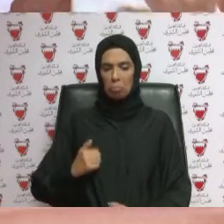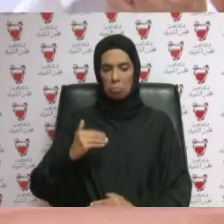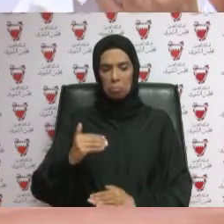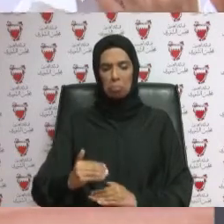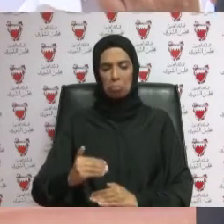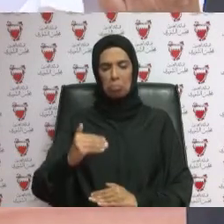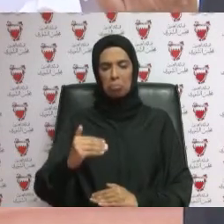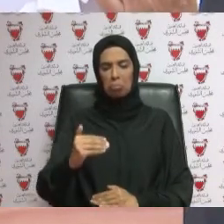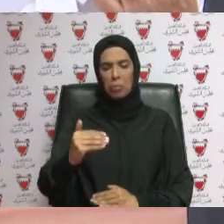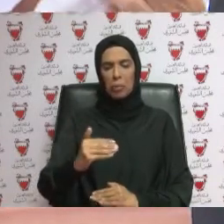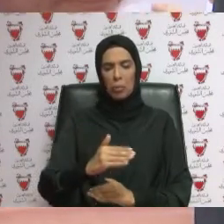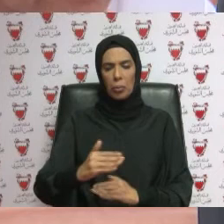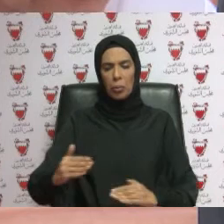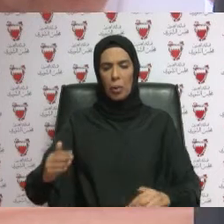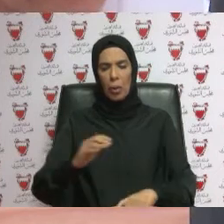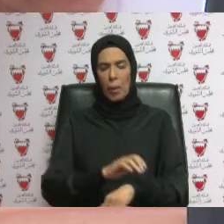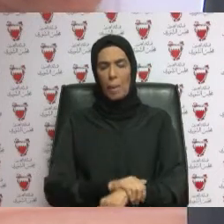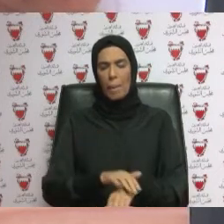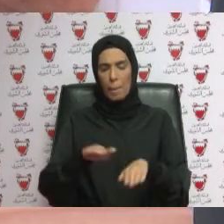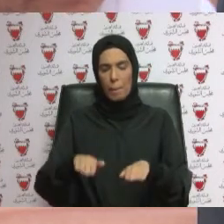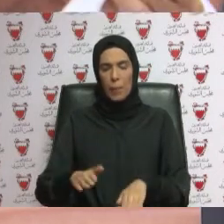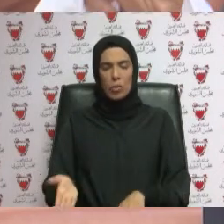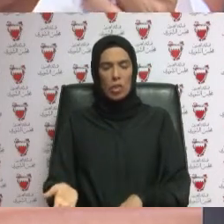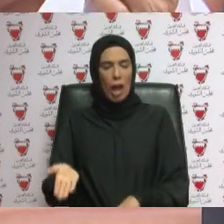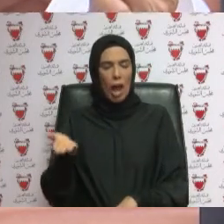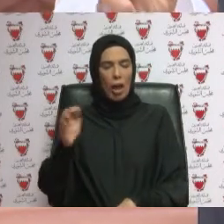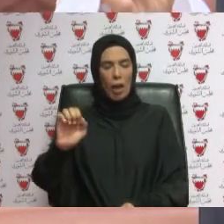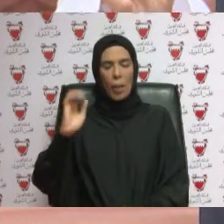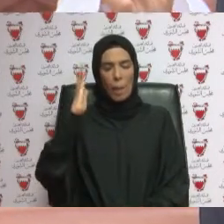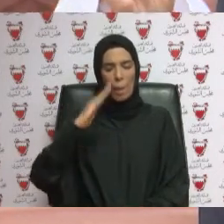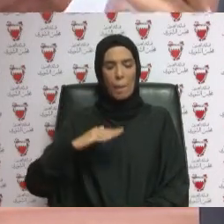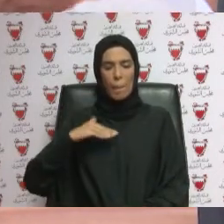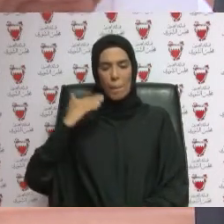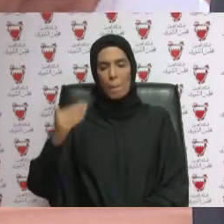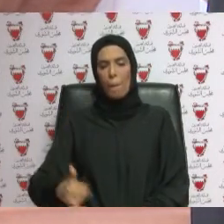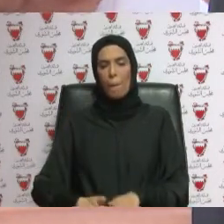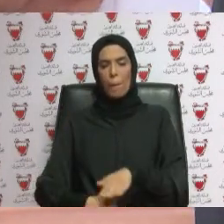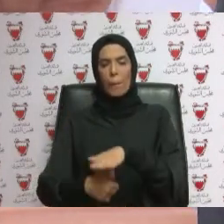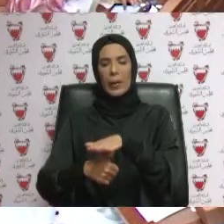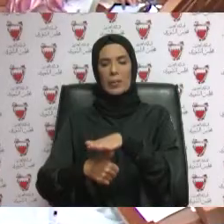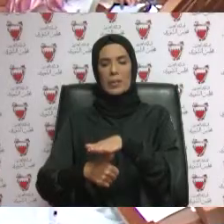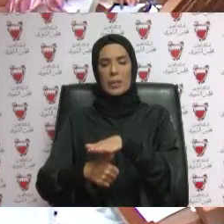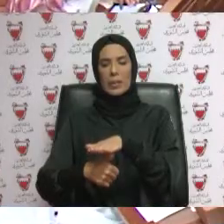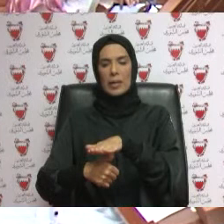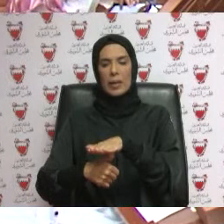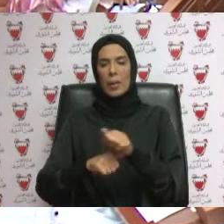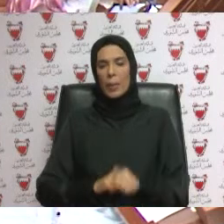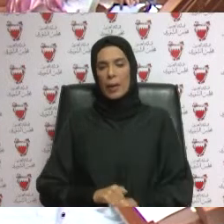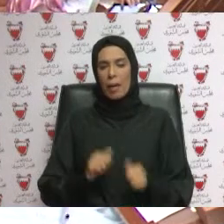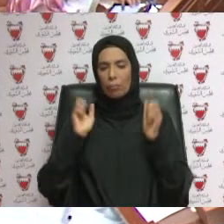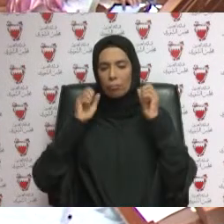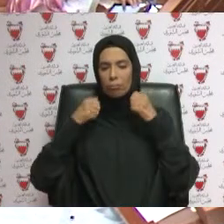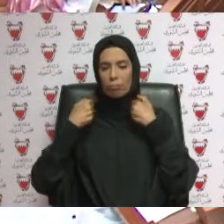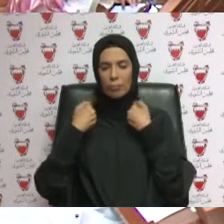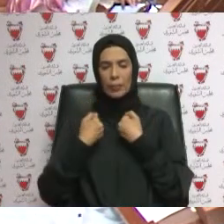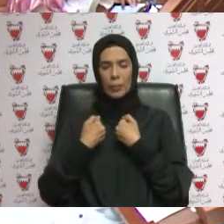كبيرة بفضل جهود المجلس الأعلى للمرأة برئاسة صاحبة السمو الملكي الأميرة